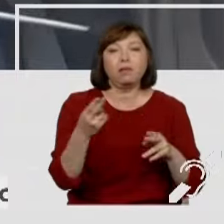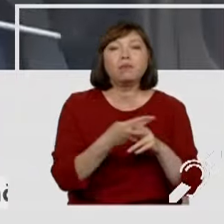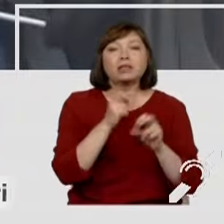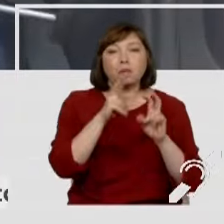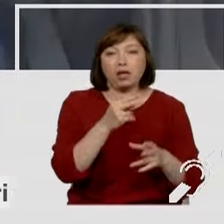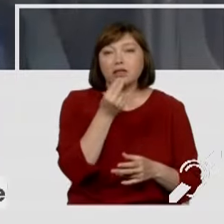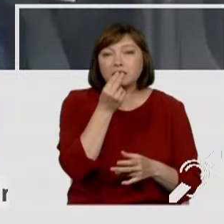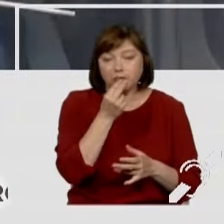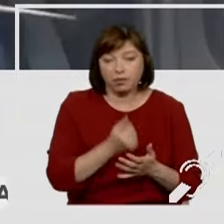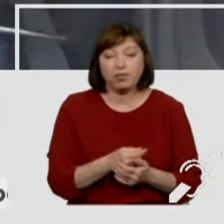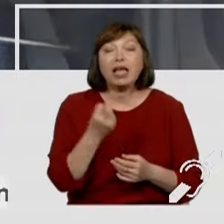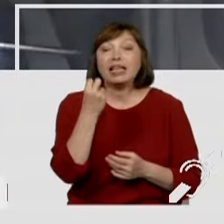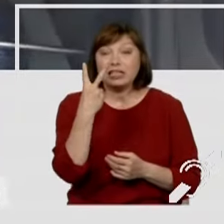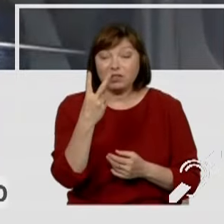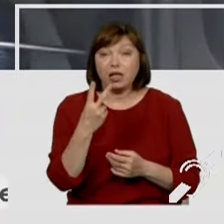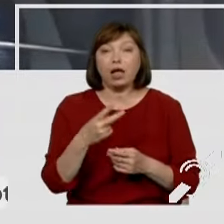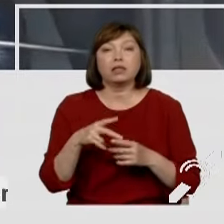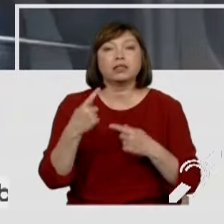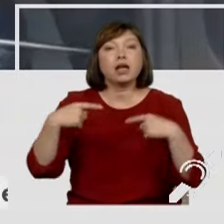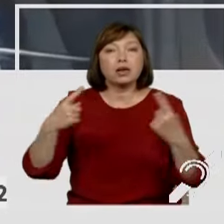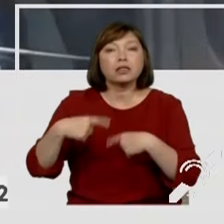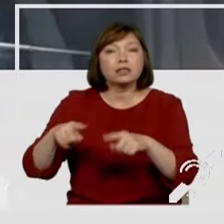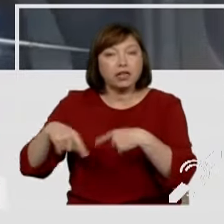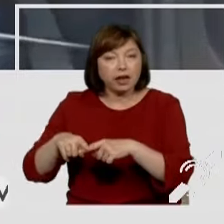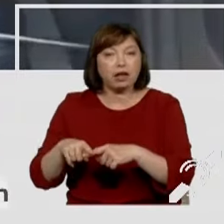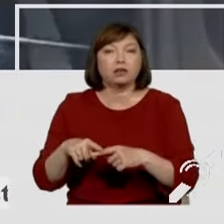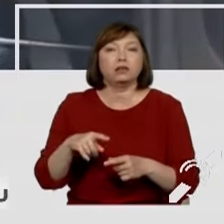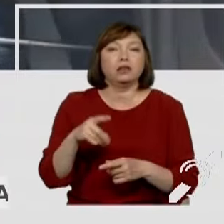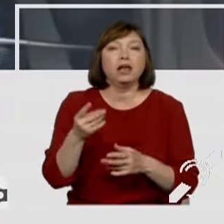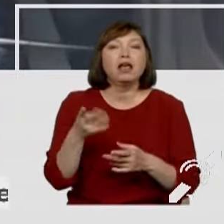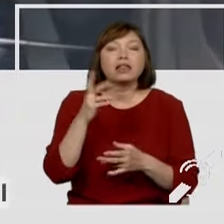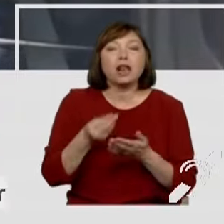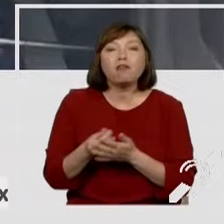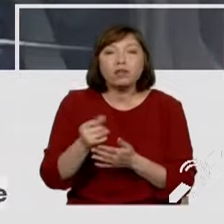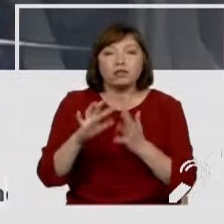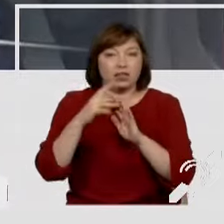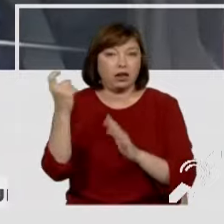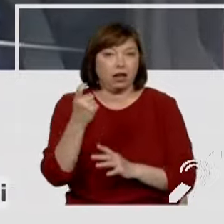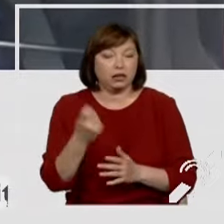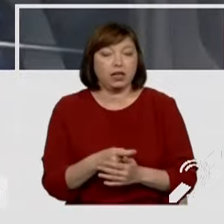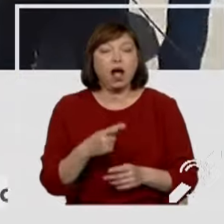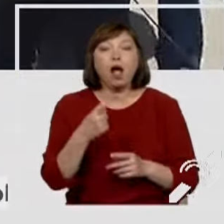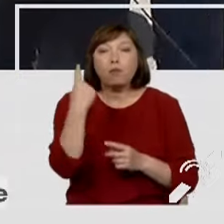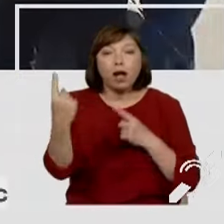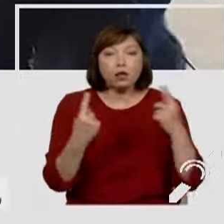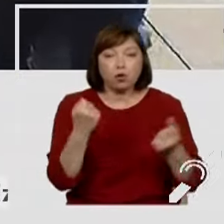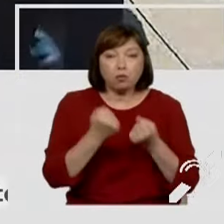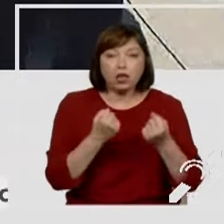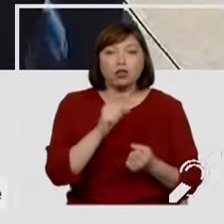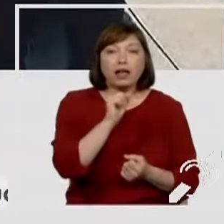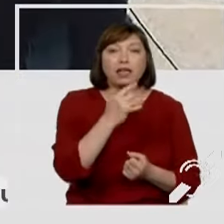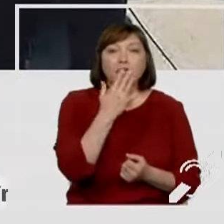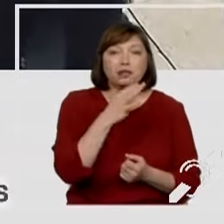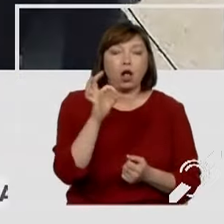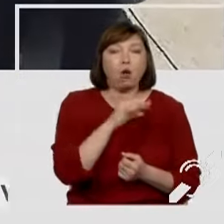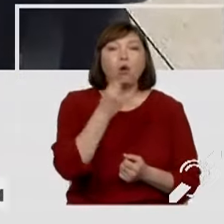Siguranța Alimentelor, 12 direcțiilor Agenției de Intervenție și Plăți pentru Agricultură. Câte o mașină a ajuns la Agenția Națională